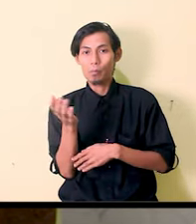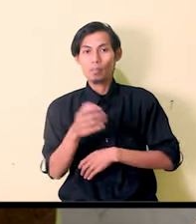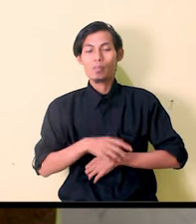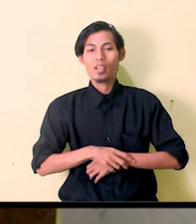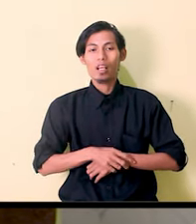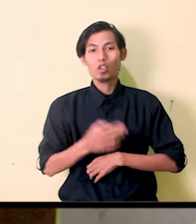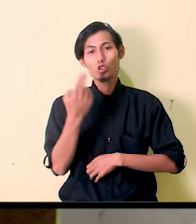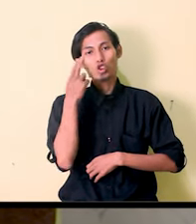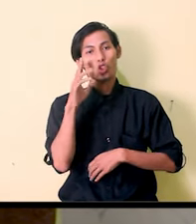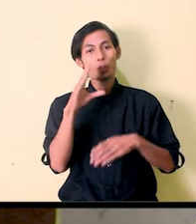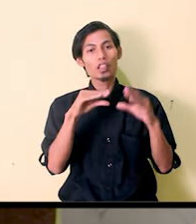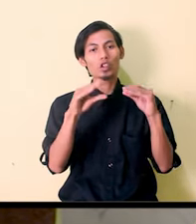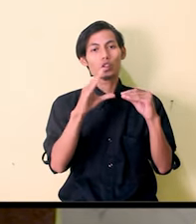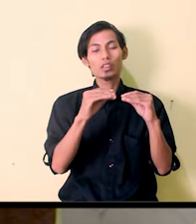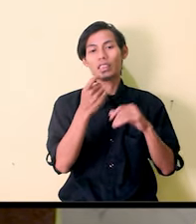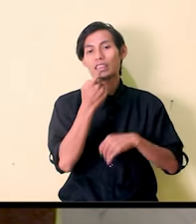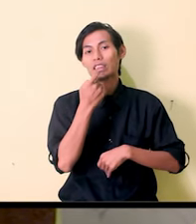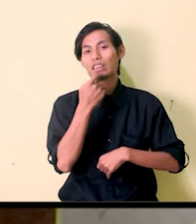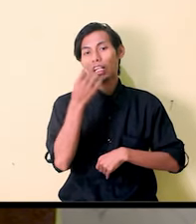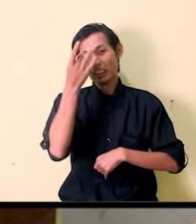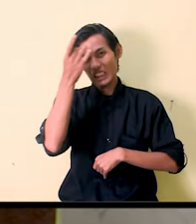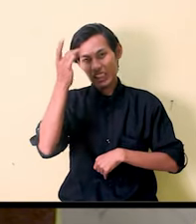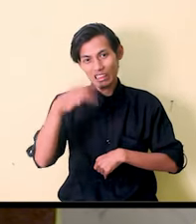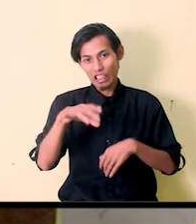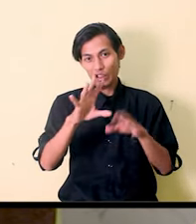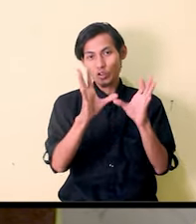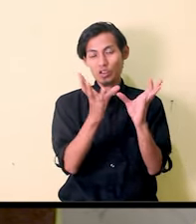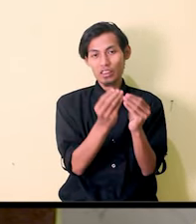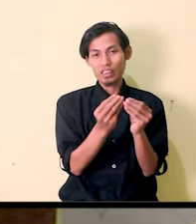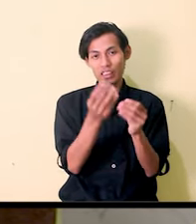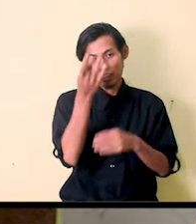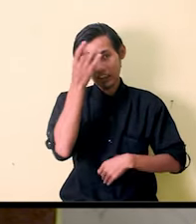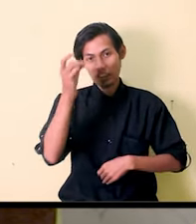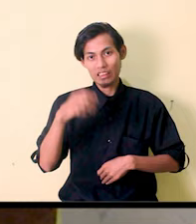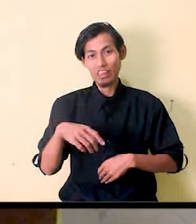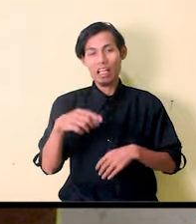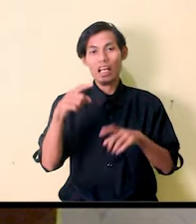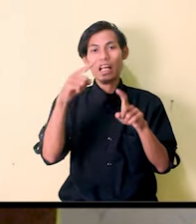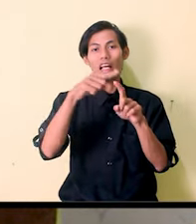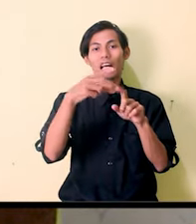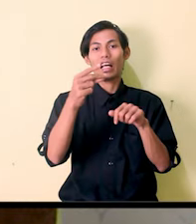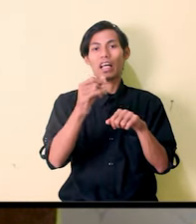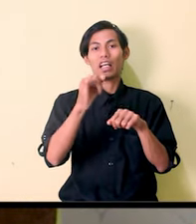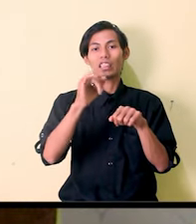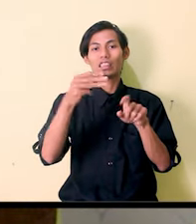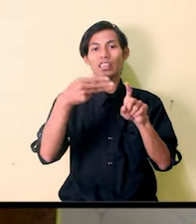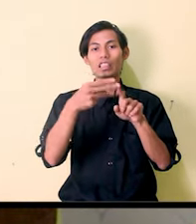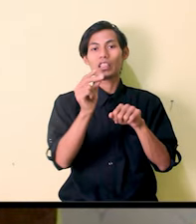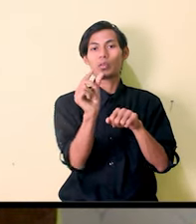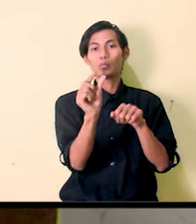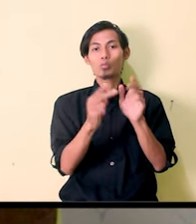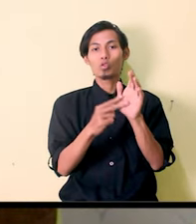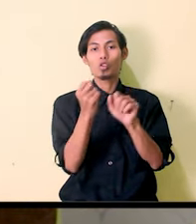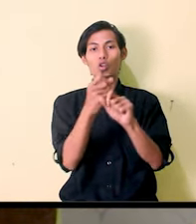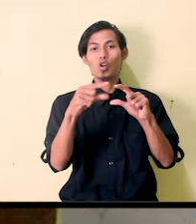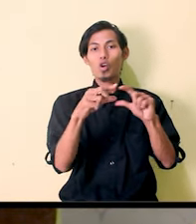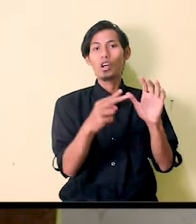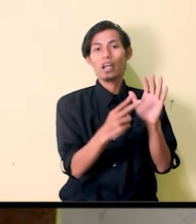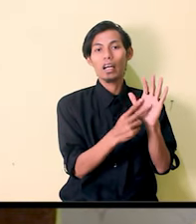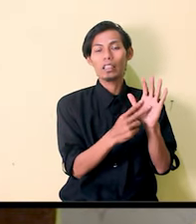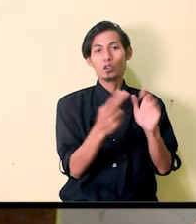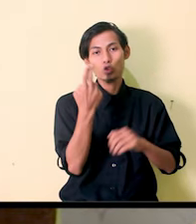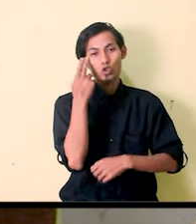untuk mendiskusikan Desa inklusif di desa trebungan untuk bintang tamu